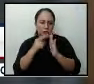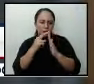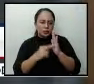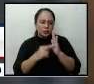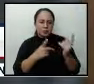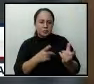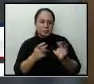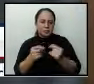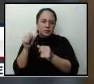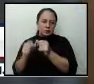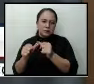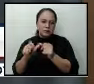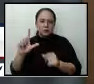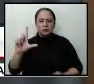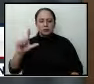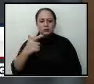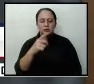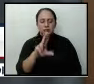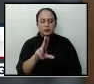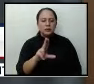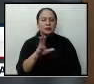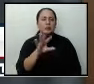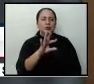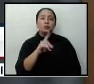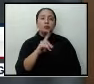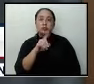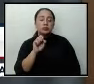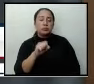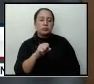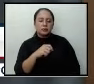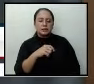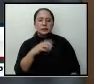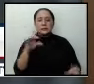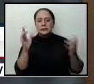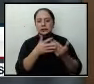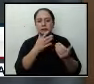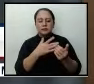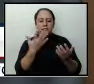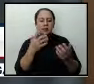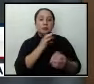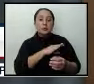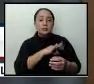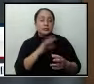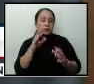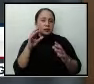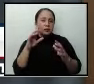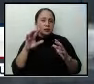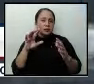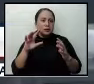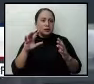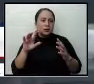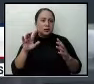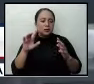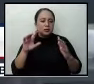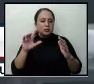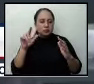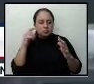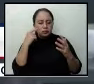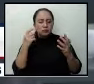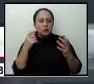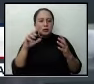LGU. Ito'y beneficial sa pamahalaan at ganoon din sa mga motorista. Unang-una, yung convenience ng motorist. Pwede mo nang